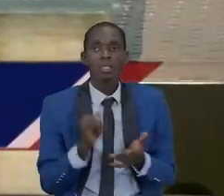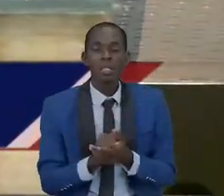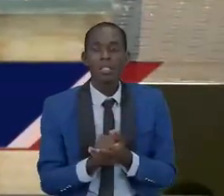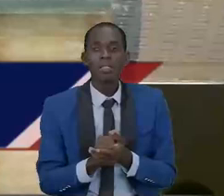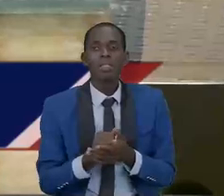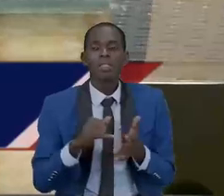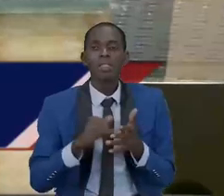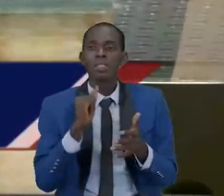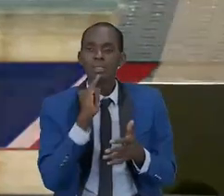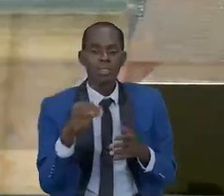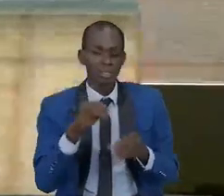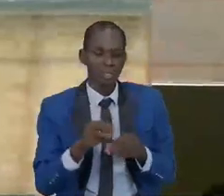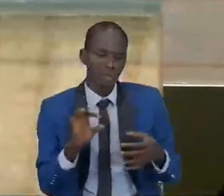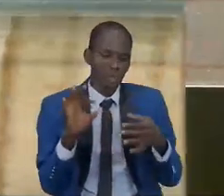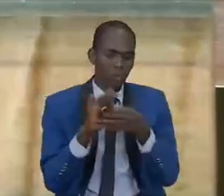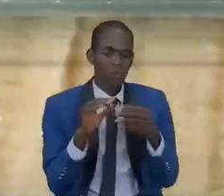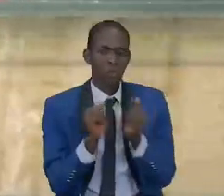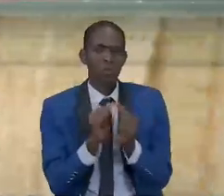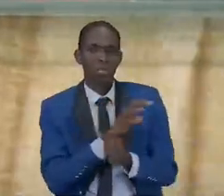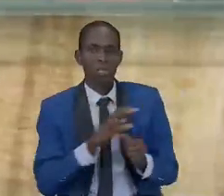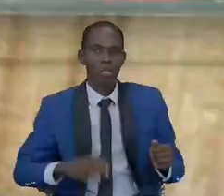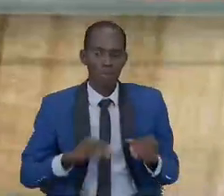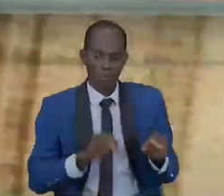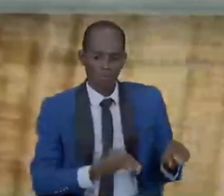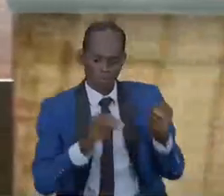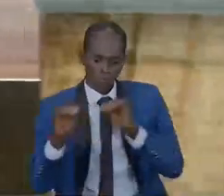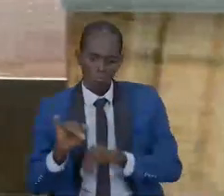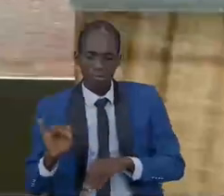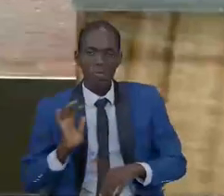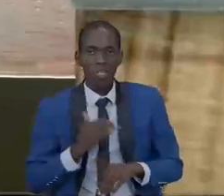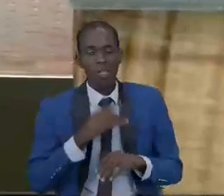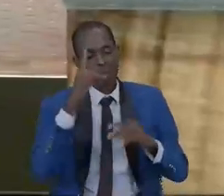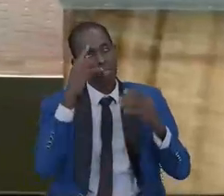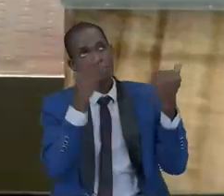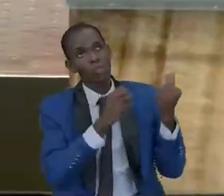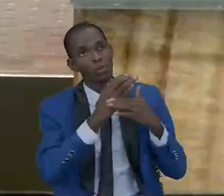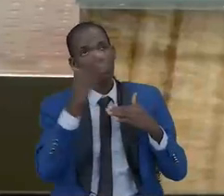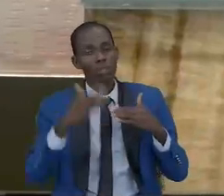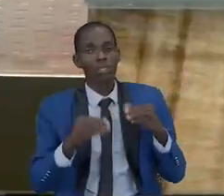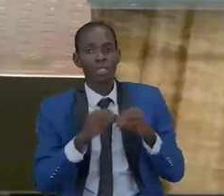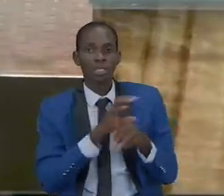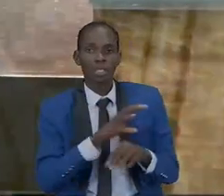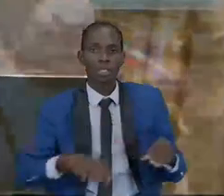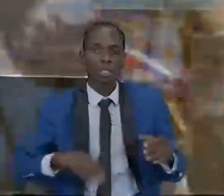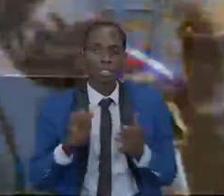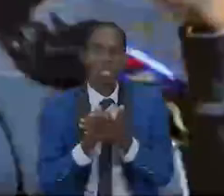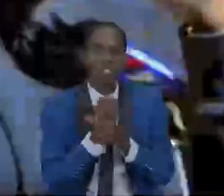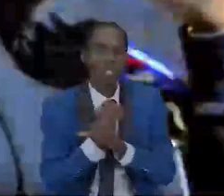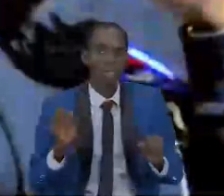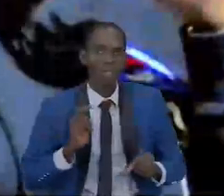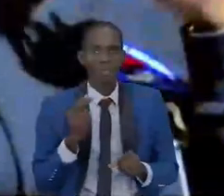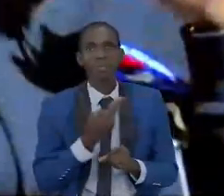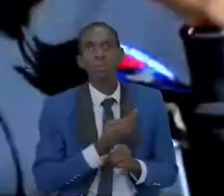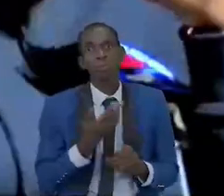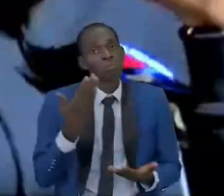c'est la connexion avec Christian et c'est la mise de confiance en Christ totale qui nous sauve nous savons